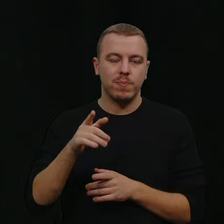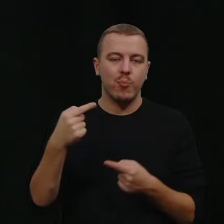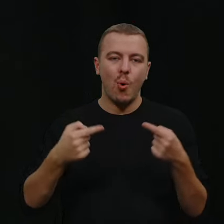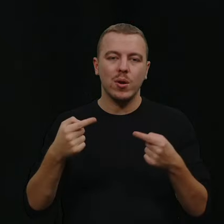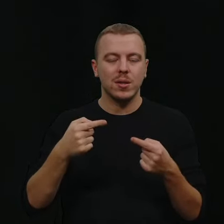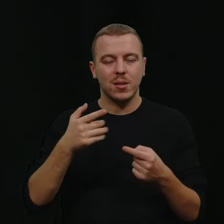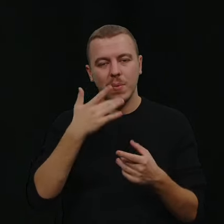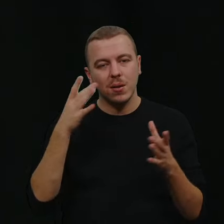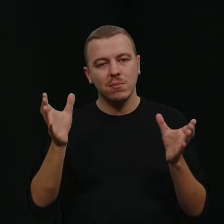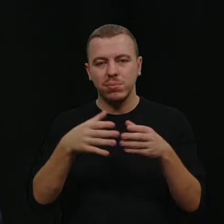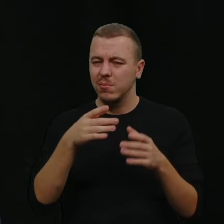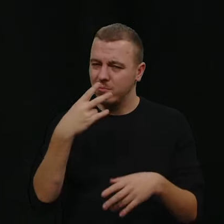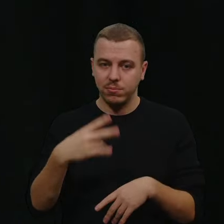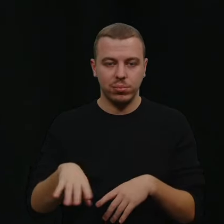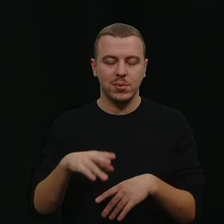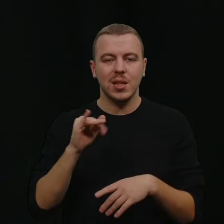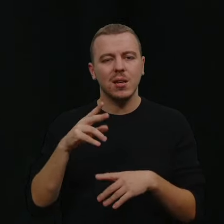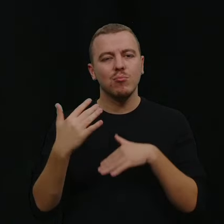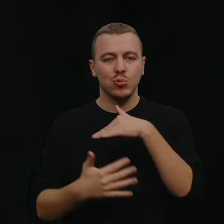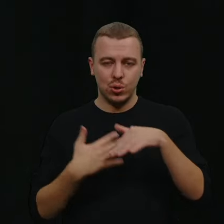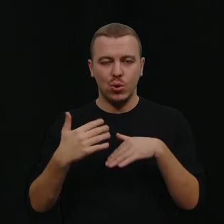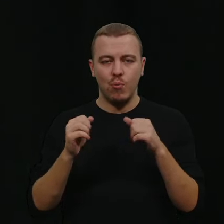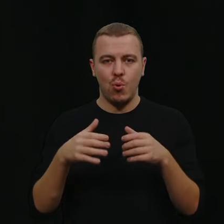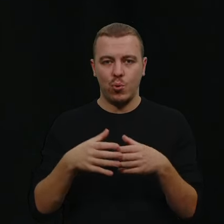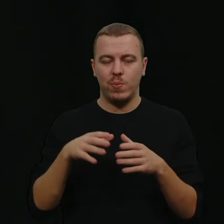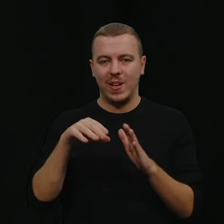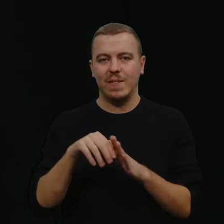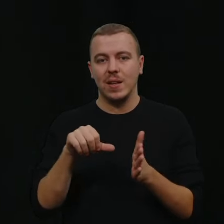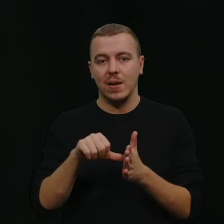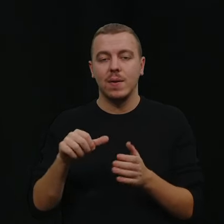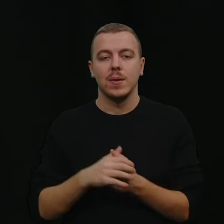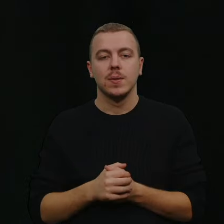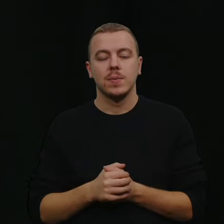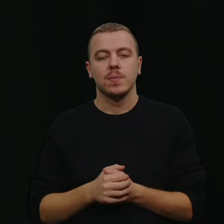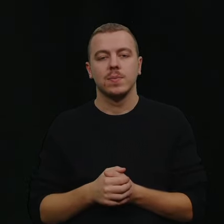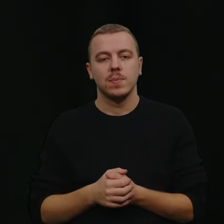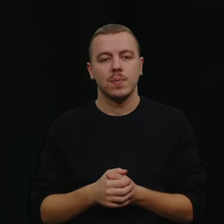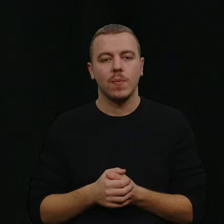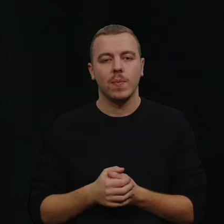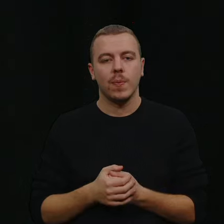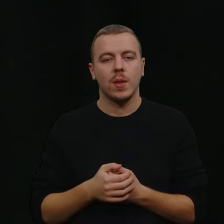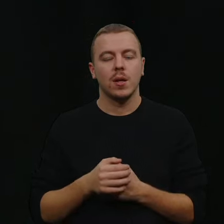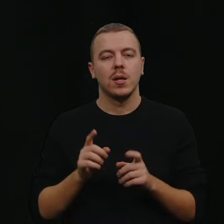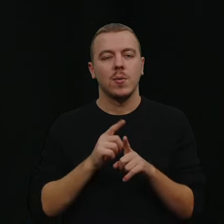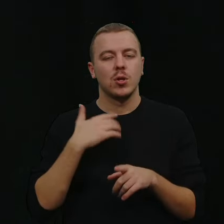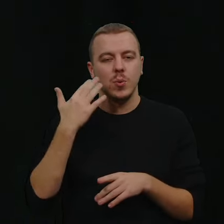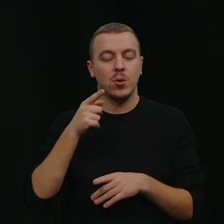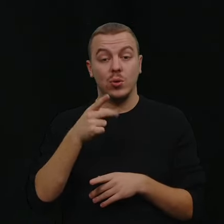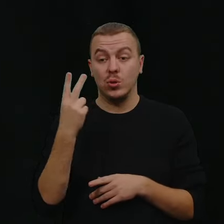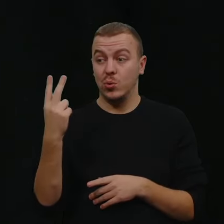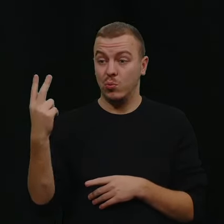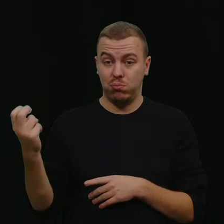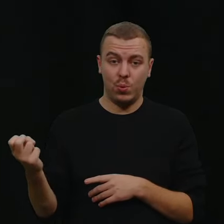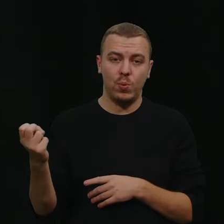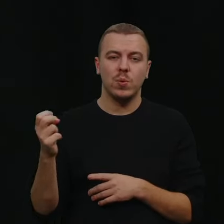Seime, o daugiausiai dalyvauto tik mišrioj grupėje, tai vienas sprendimas ir aš manau, kad be šitų dviejų